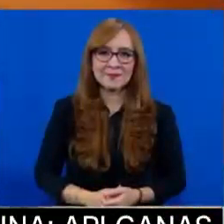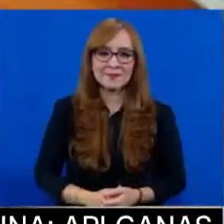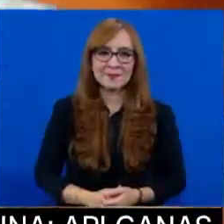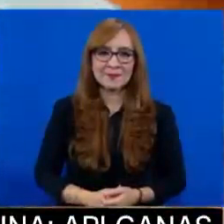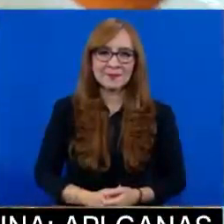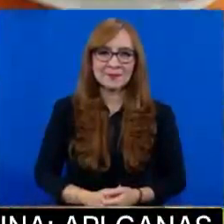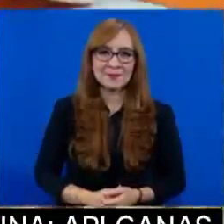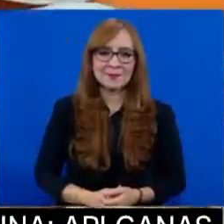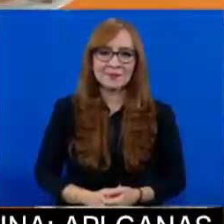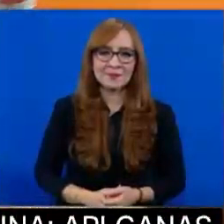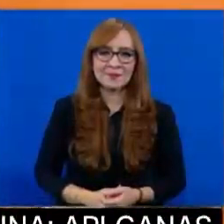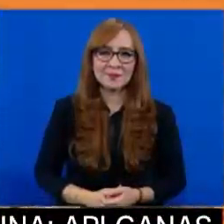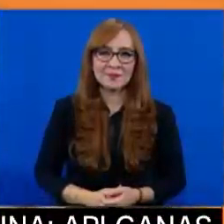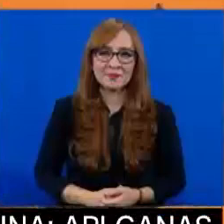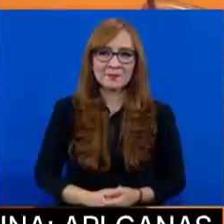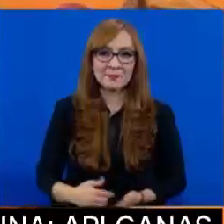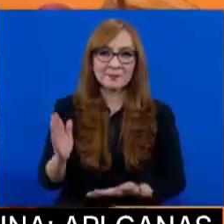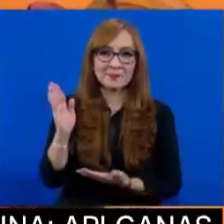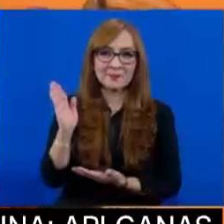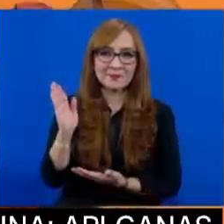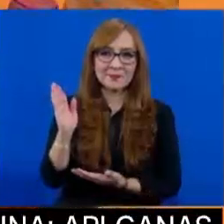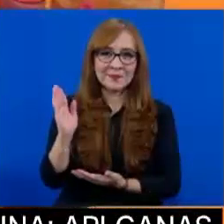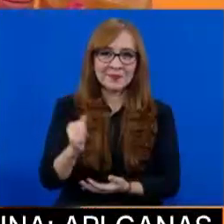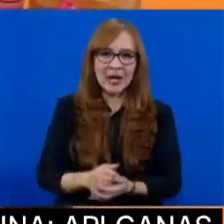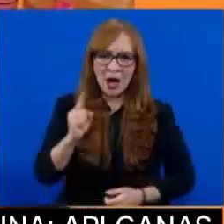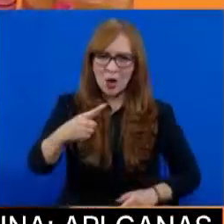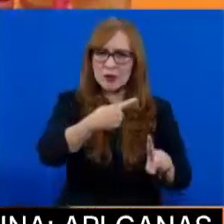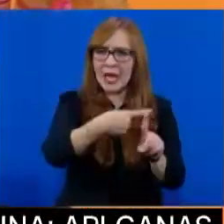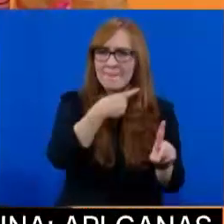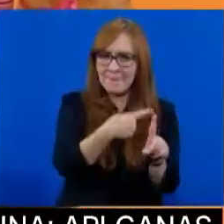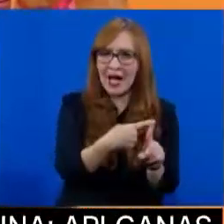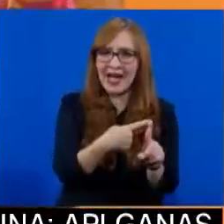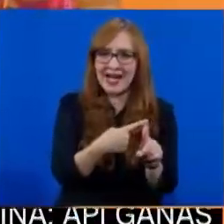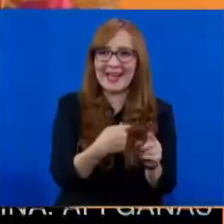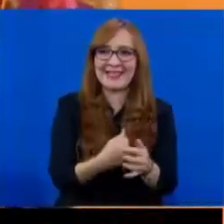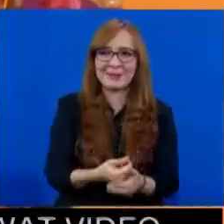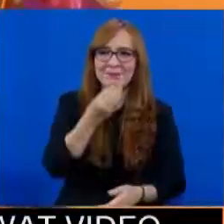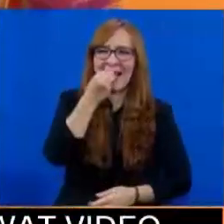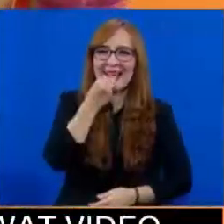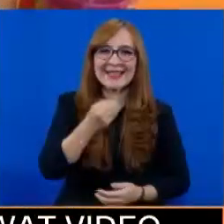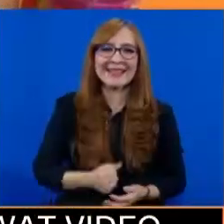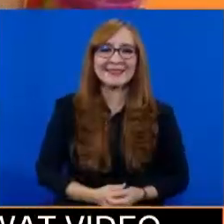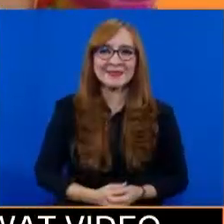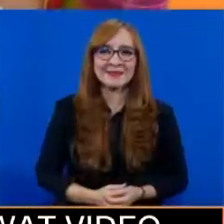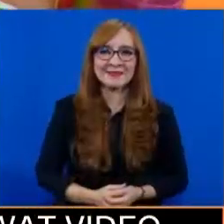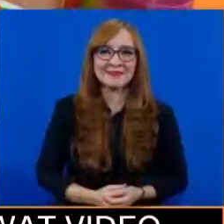Oke, bukan Rian Fernando kalau makannya tidak nambah. Coba ini iganya.